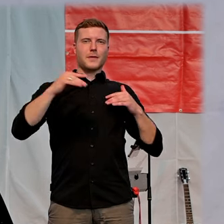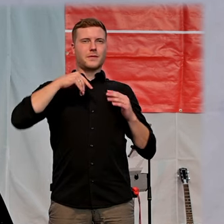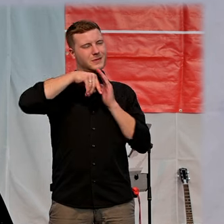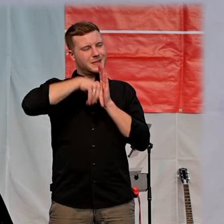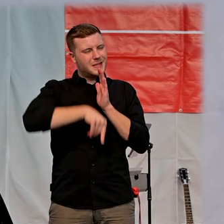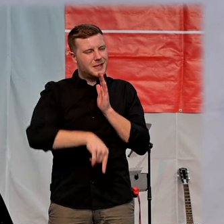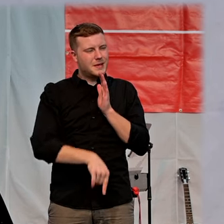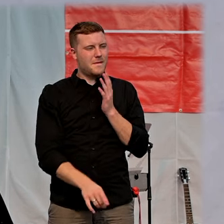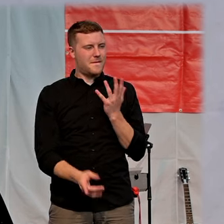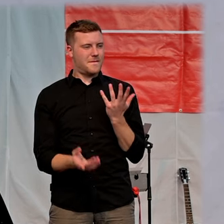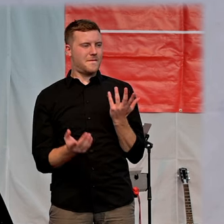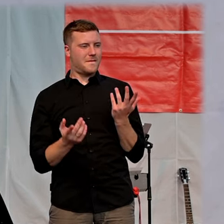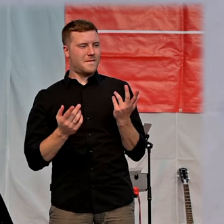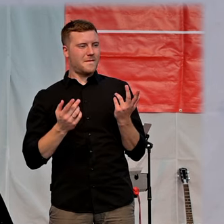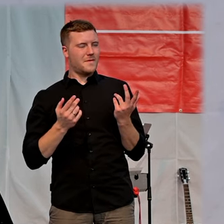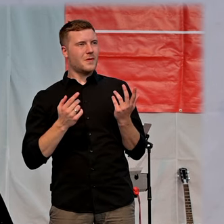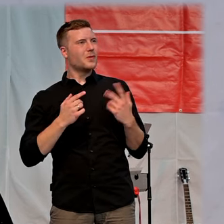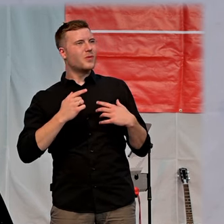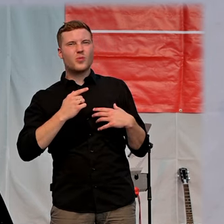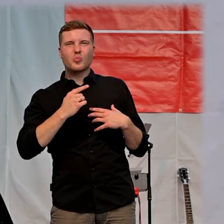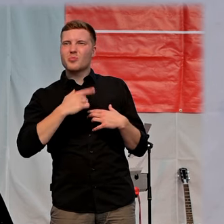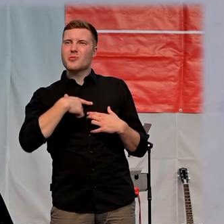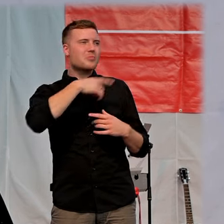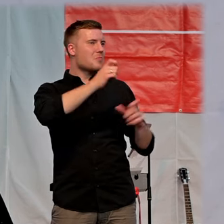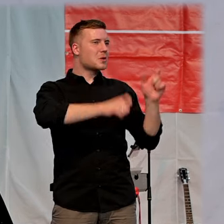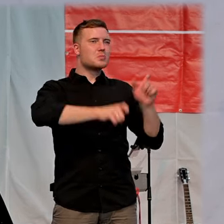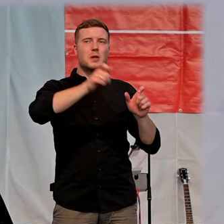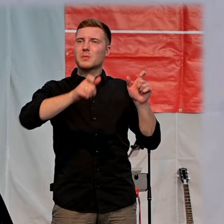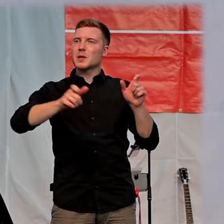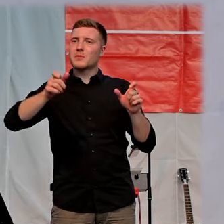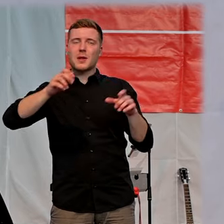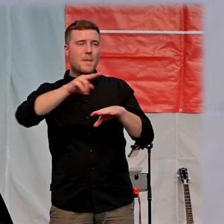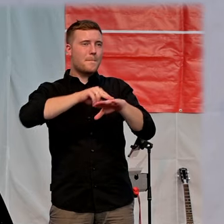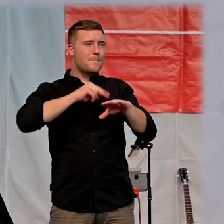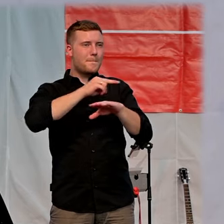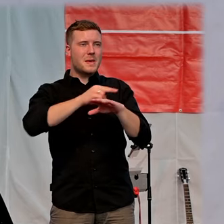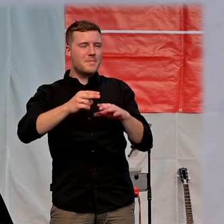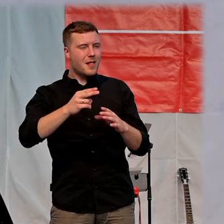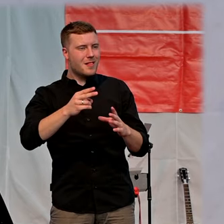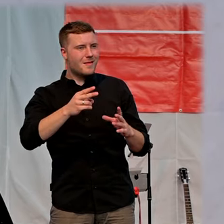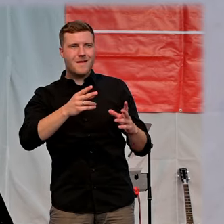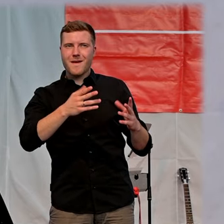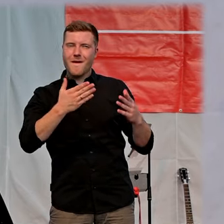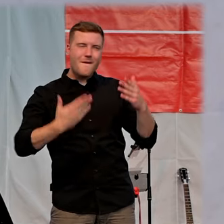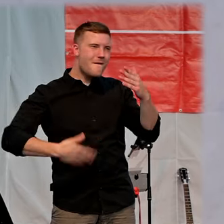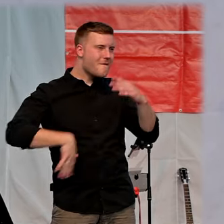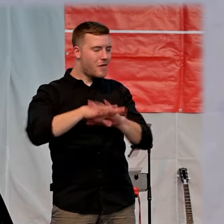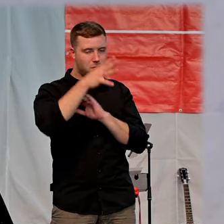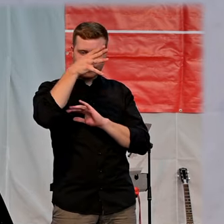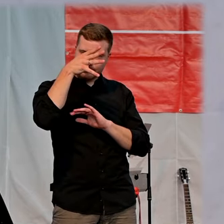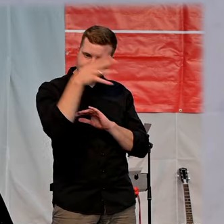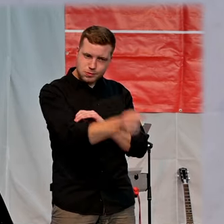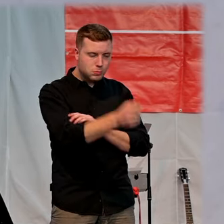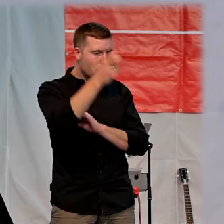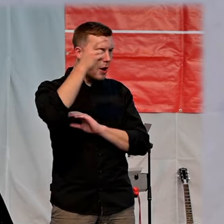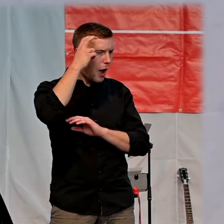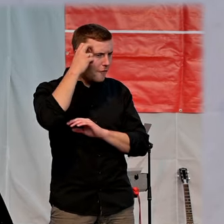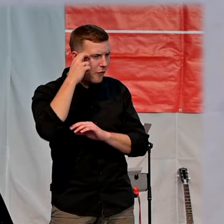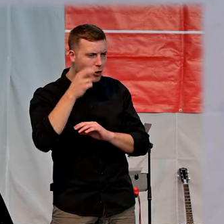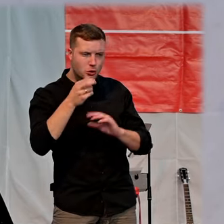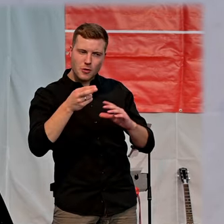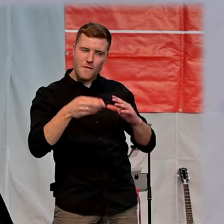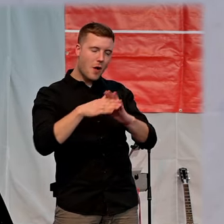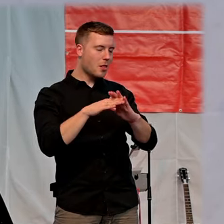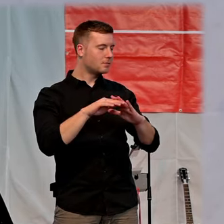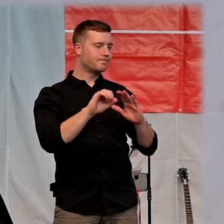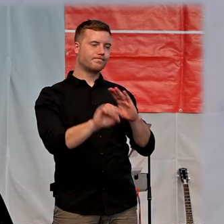kein Mensch auf dieser Welt bis zum Ende erforschen. Es bleiben Dinge, die wir nicht mit unserer Ratio, mit